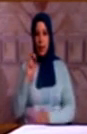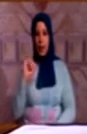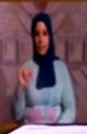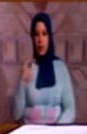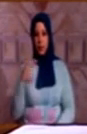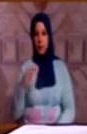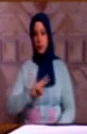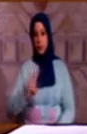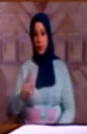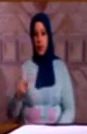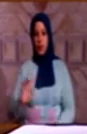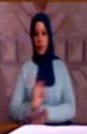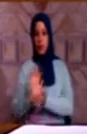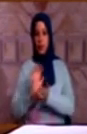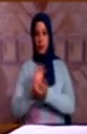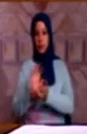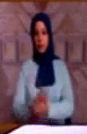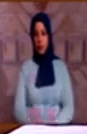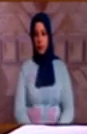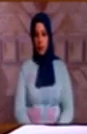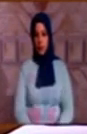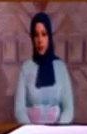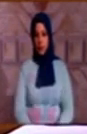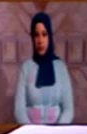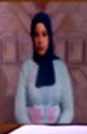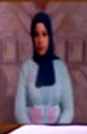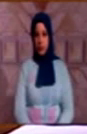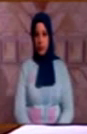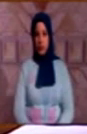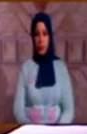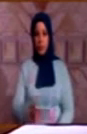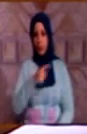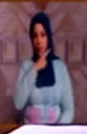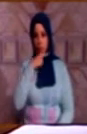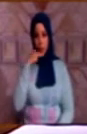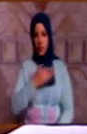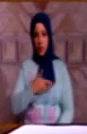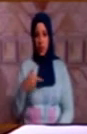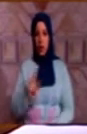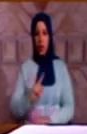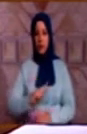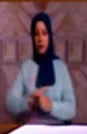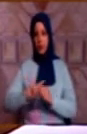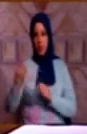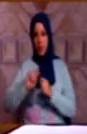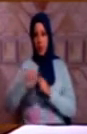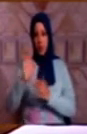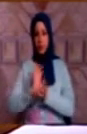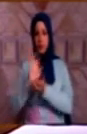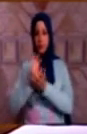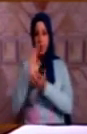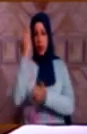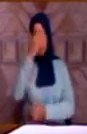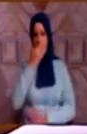الحبوب اللي ما بتجيش من اوكرانيا تصدر من روسيا الى افريقيا مجانا كمان واختاروا اول